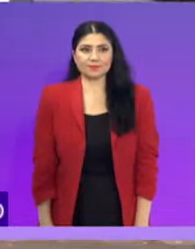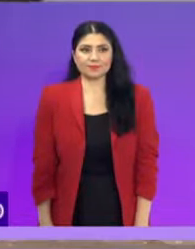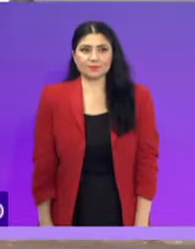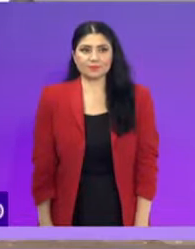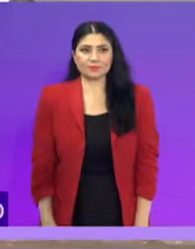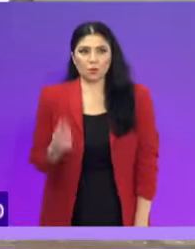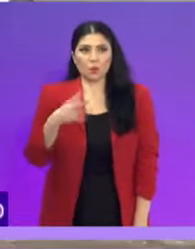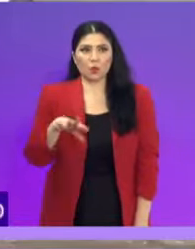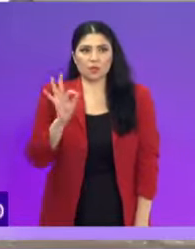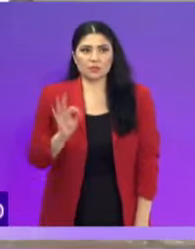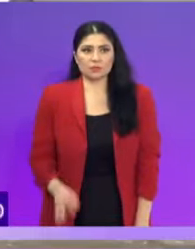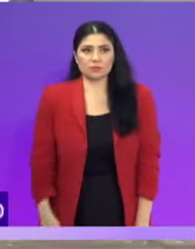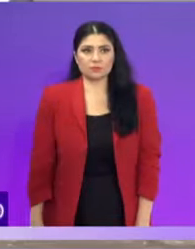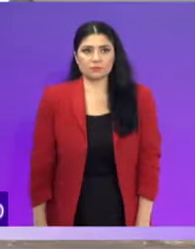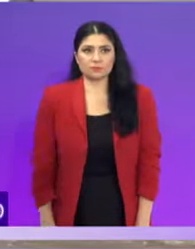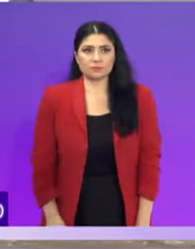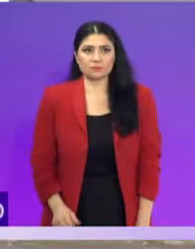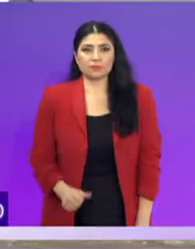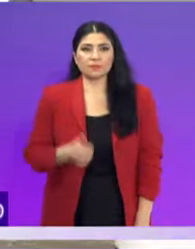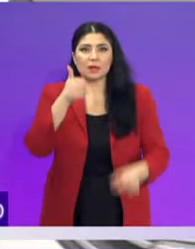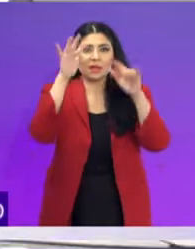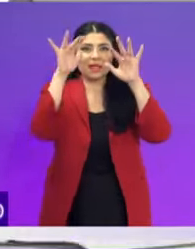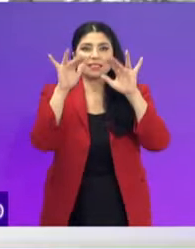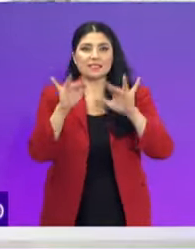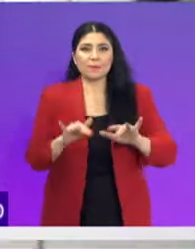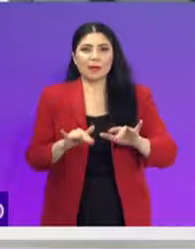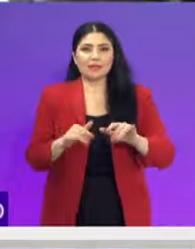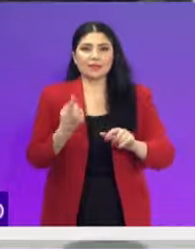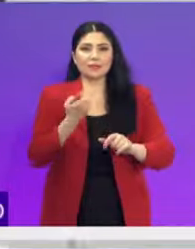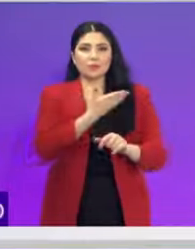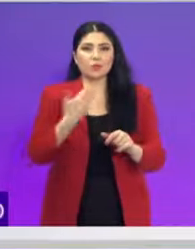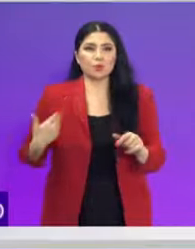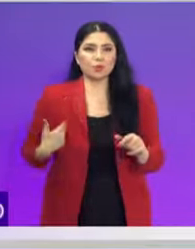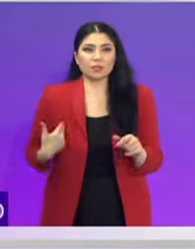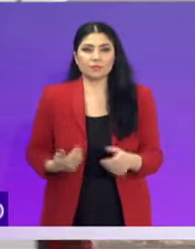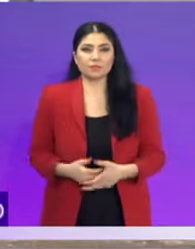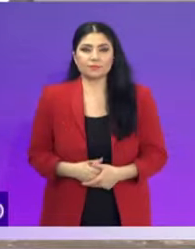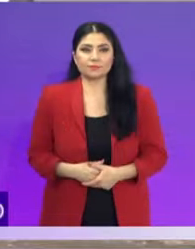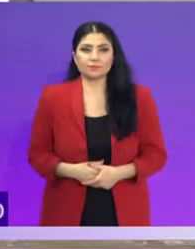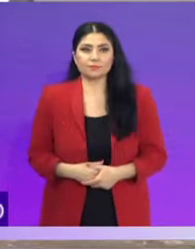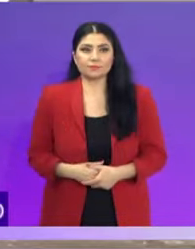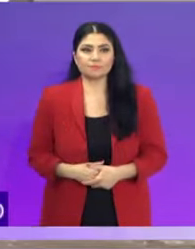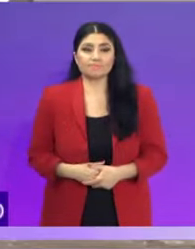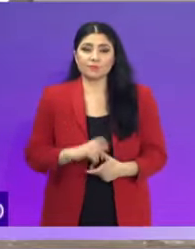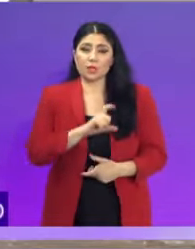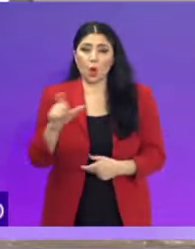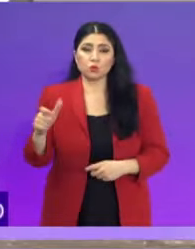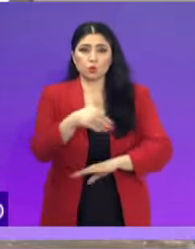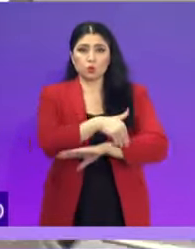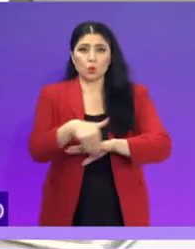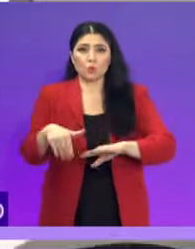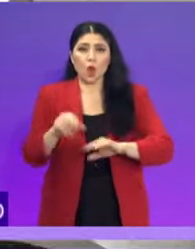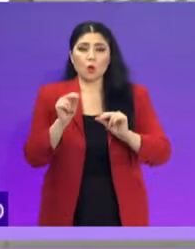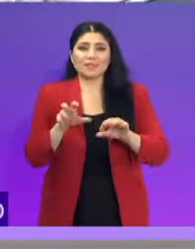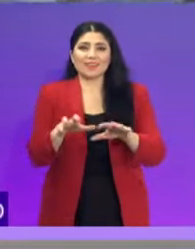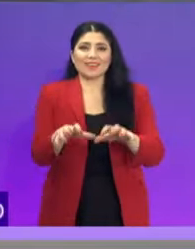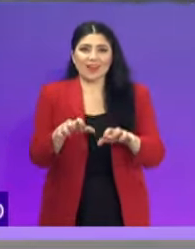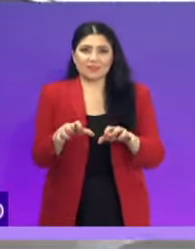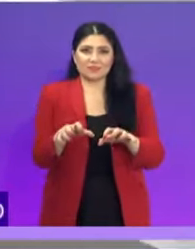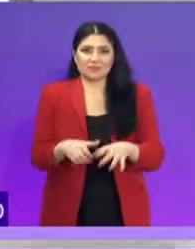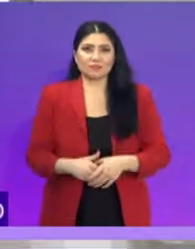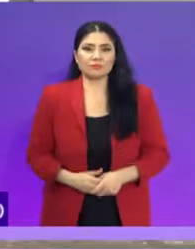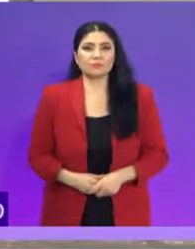Bun găsit! Primii fulgi căzuți în capitală au făcut ca șoselele să fie înghețate, astfel